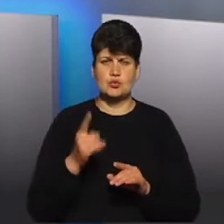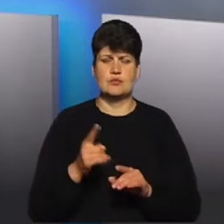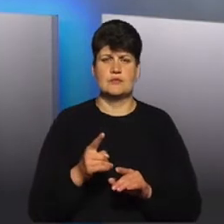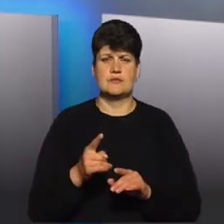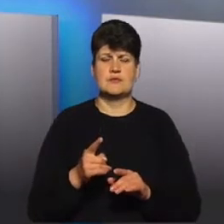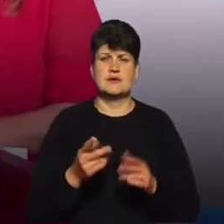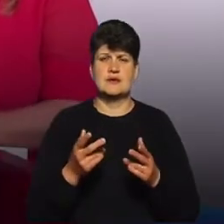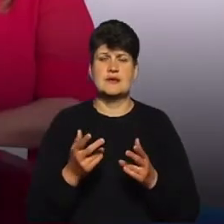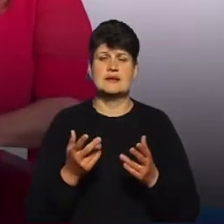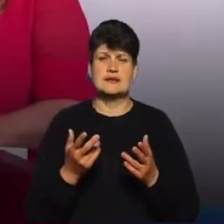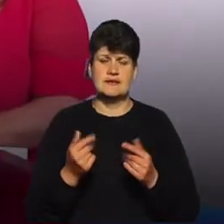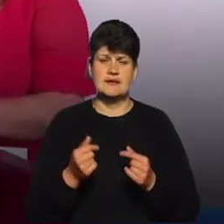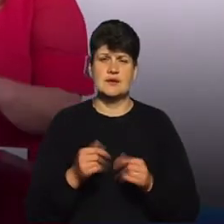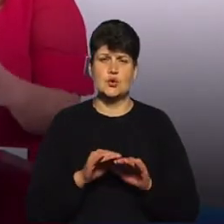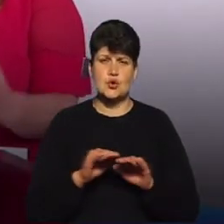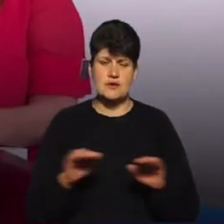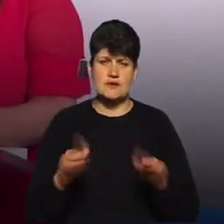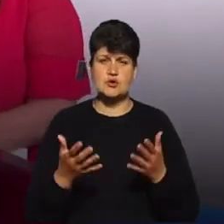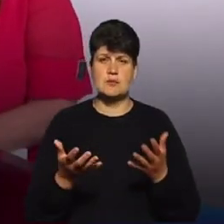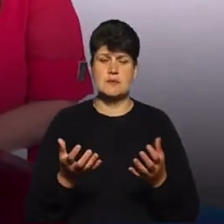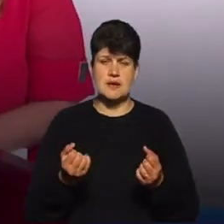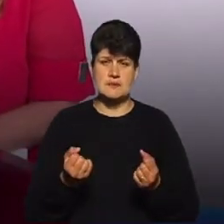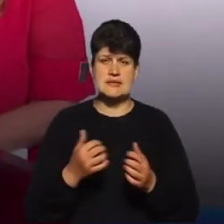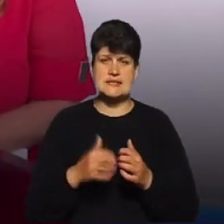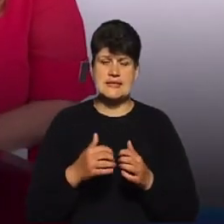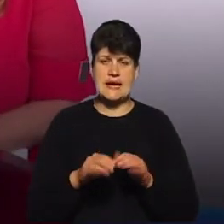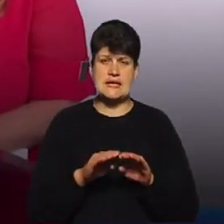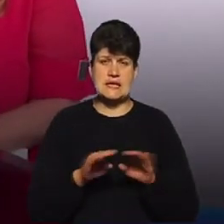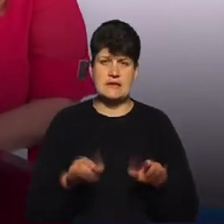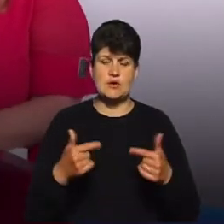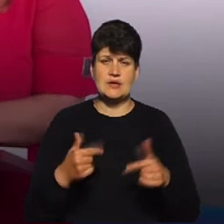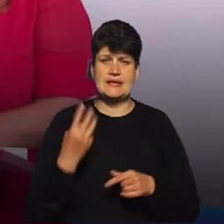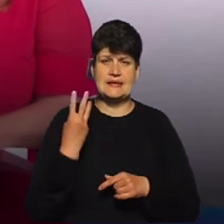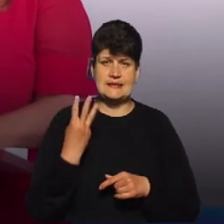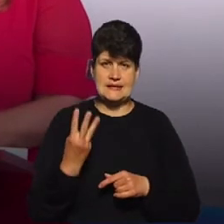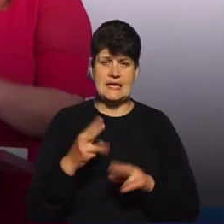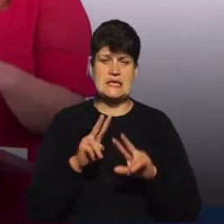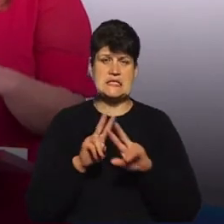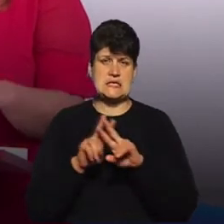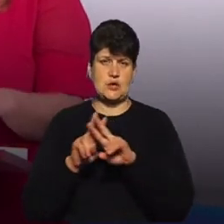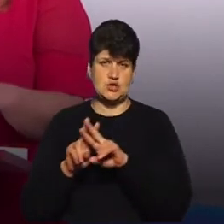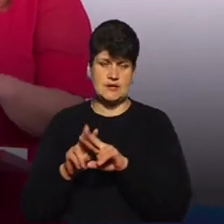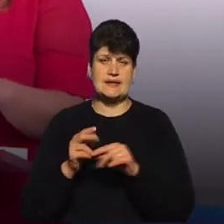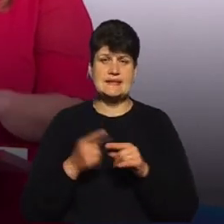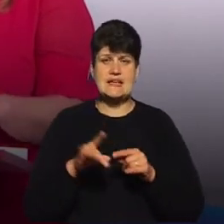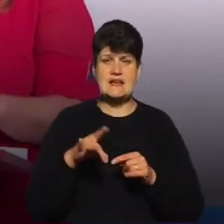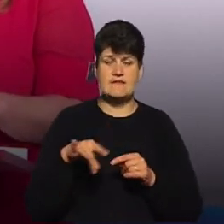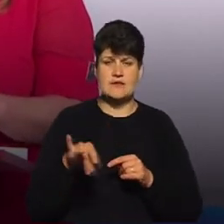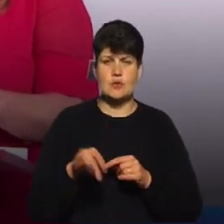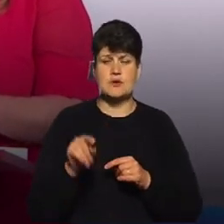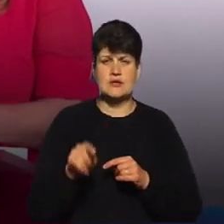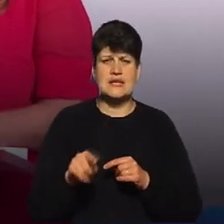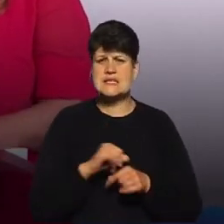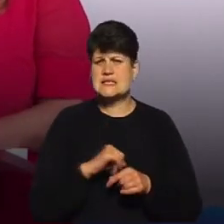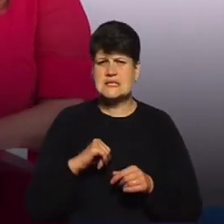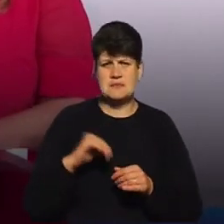Одного рівня. Якщо ми беремо середнього рівня готель, 3 зірочки, це в Європі одна із найнижчих категорій. В Україні